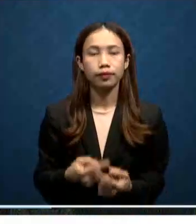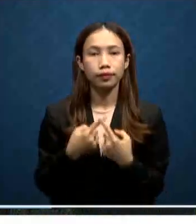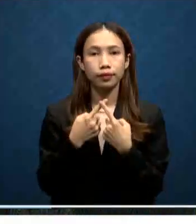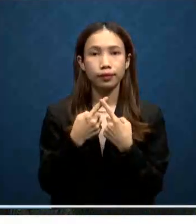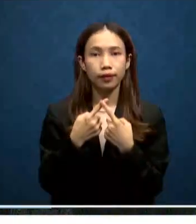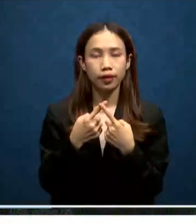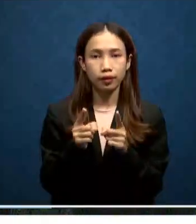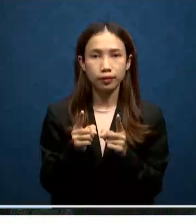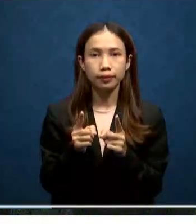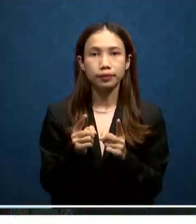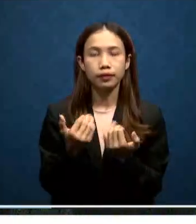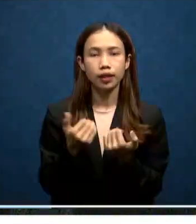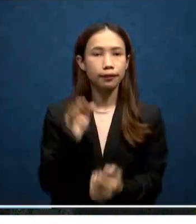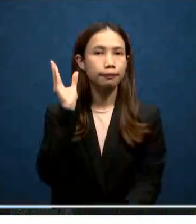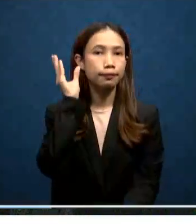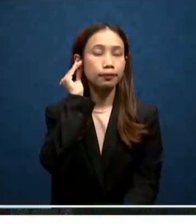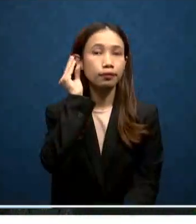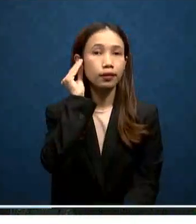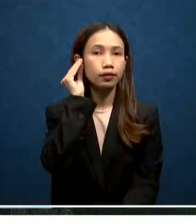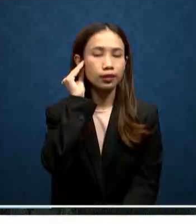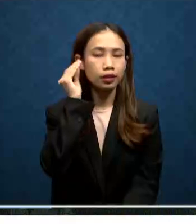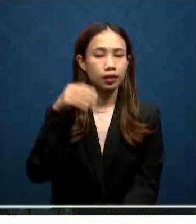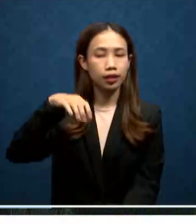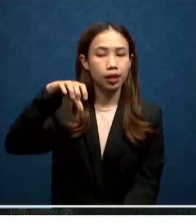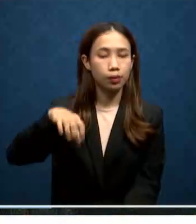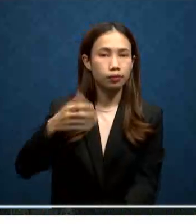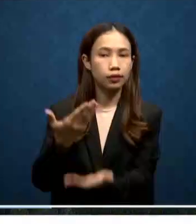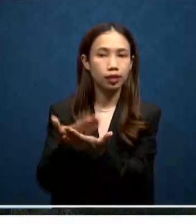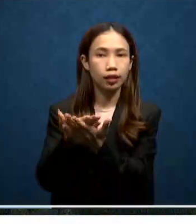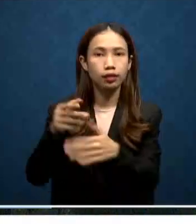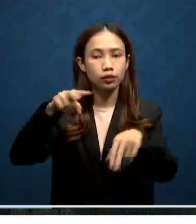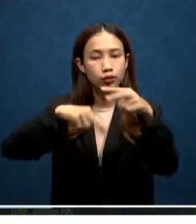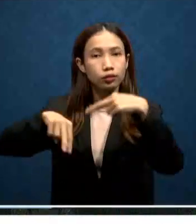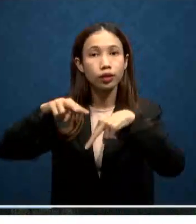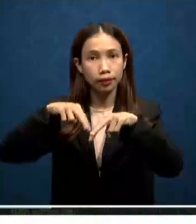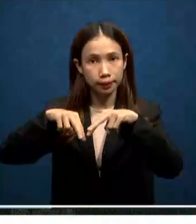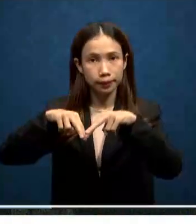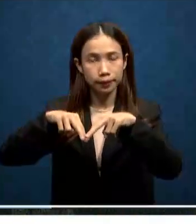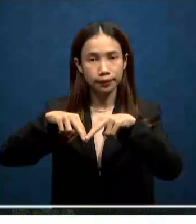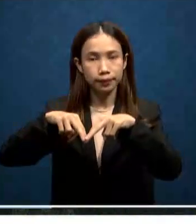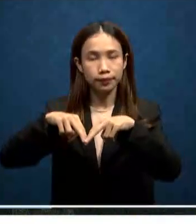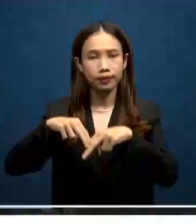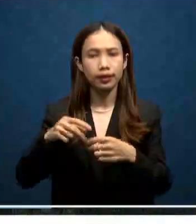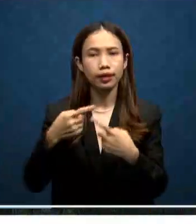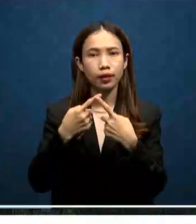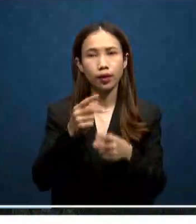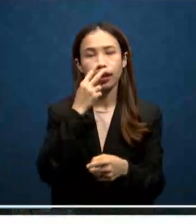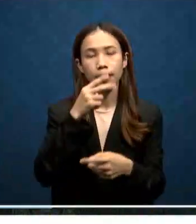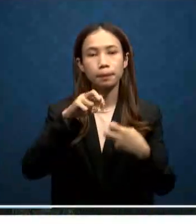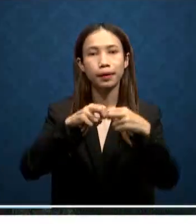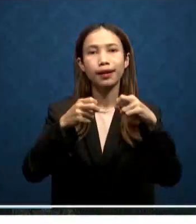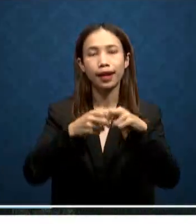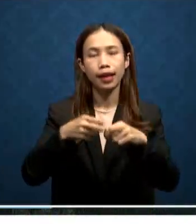ตามเอ่อเท่าที่ฟังเอ่อสำนักงานตรวจเงินแผ่นดินนะก็จะเห็นว่ายังมีปัญหาอีกหลาย